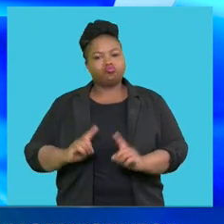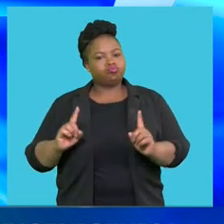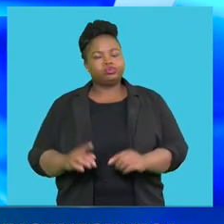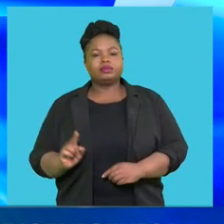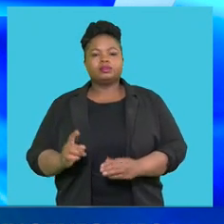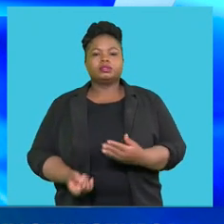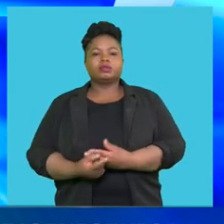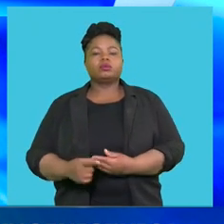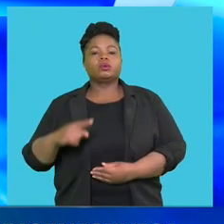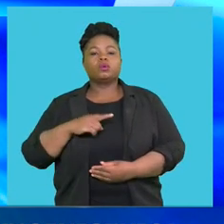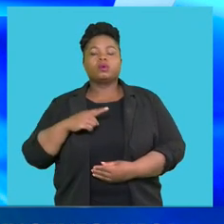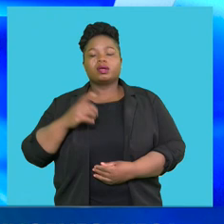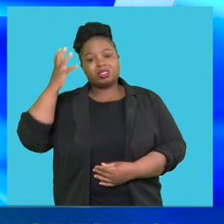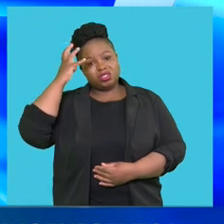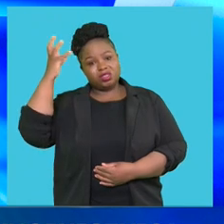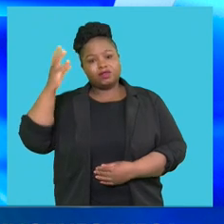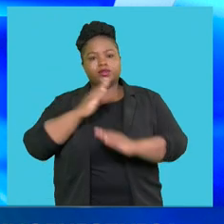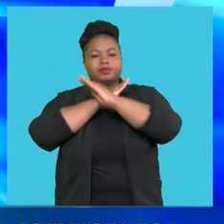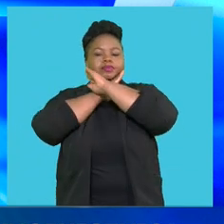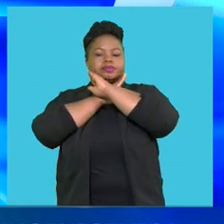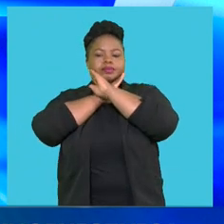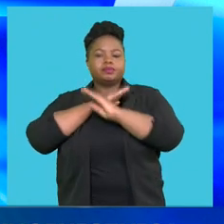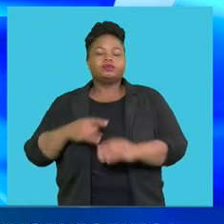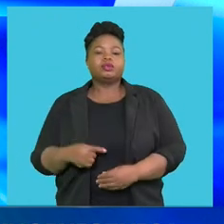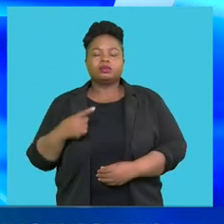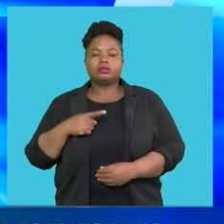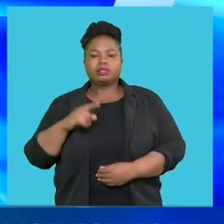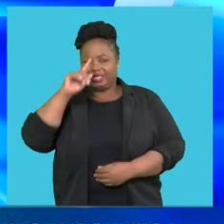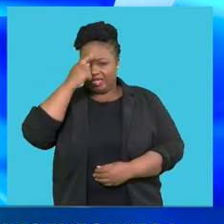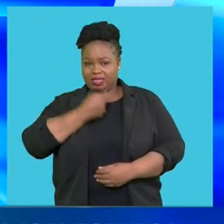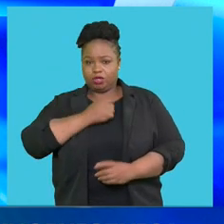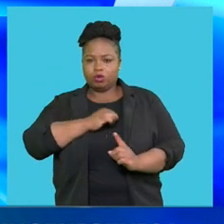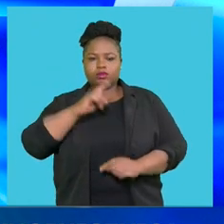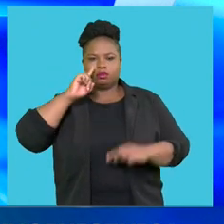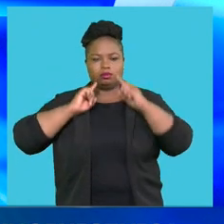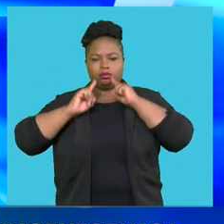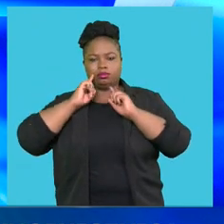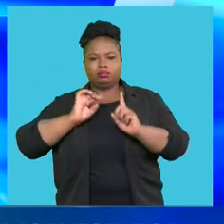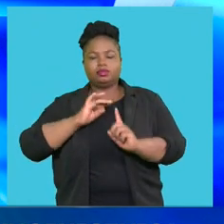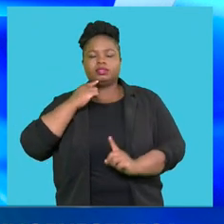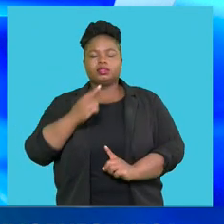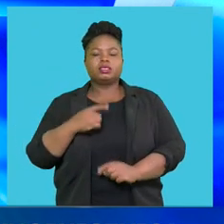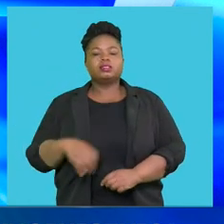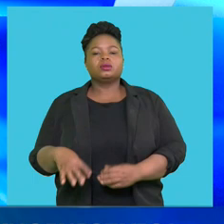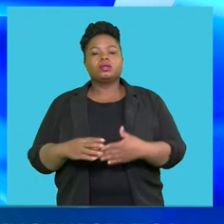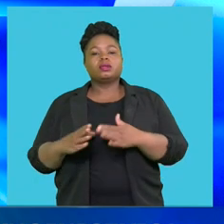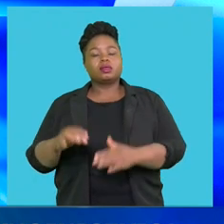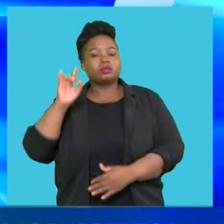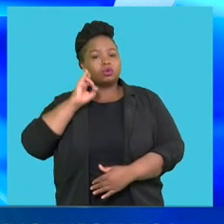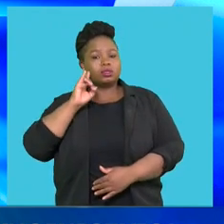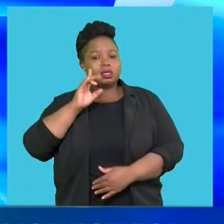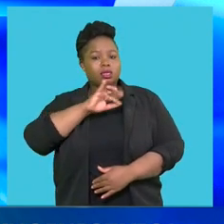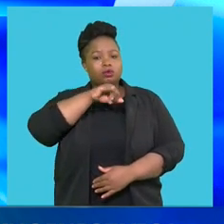kuza ngemuva yokuthi isilo samabandla uMisi Zulu kaZwelithini eyalele ukuthi kabaholi basemahostel asesifundazweni iGoli kanye naKwaZulu